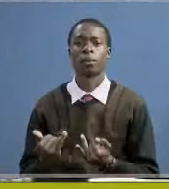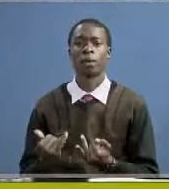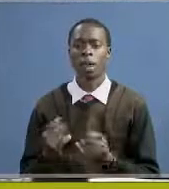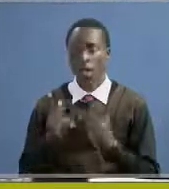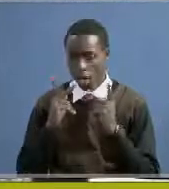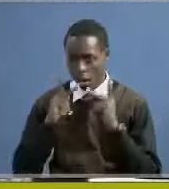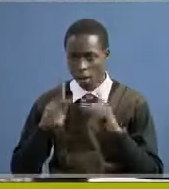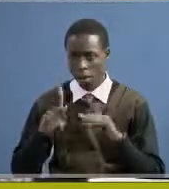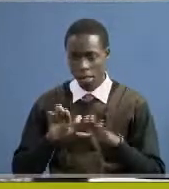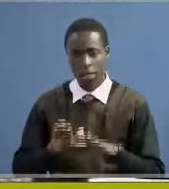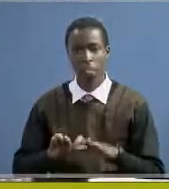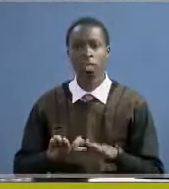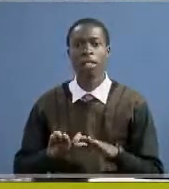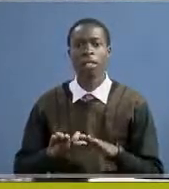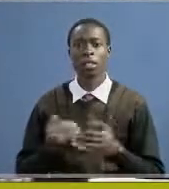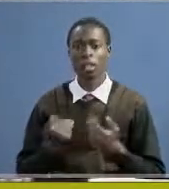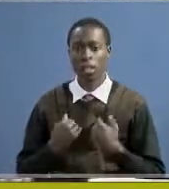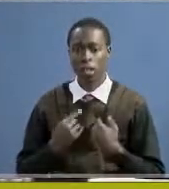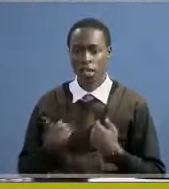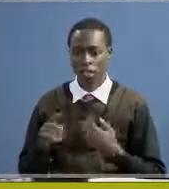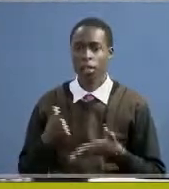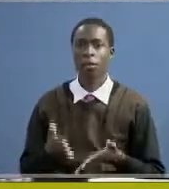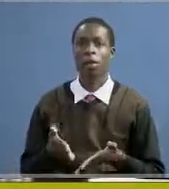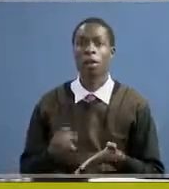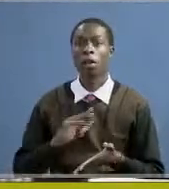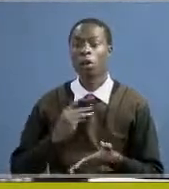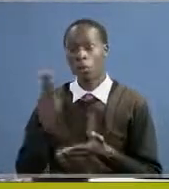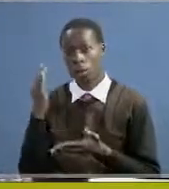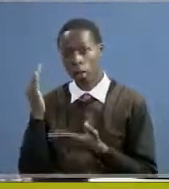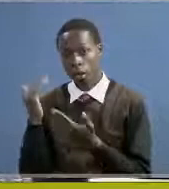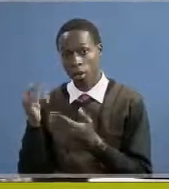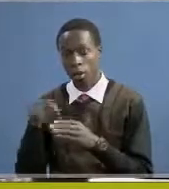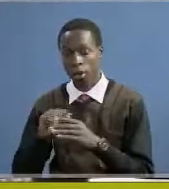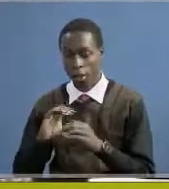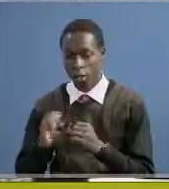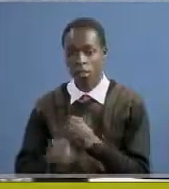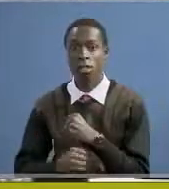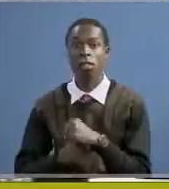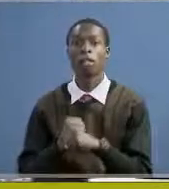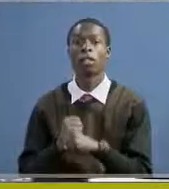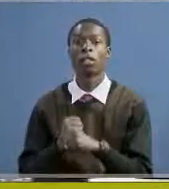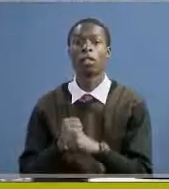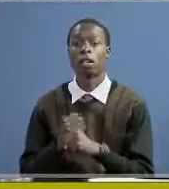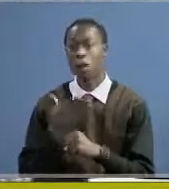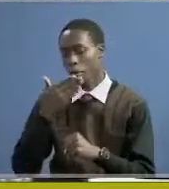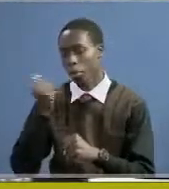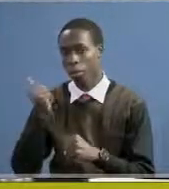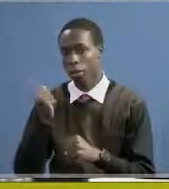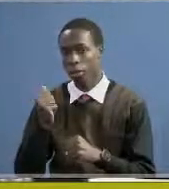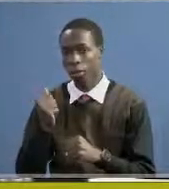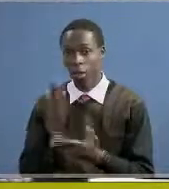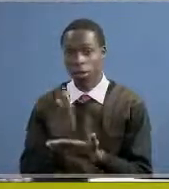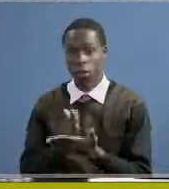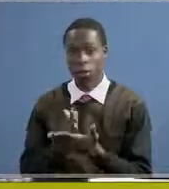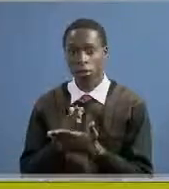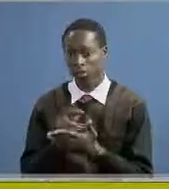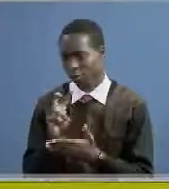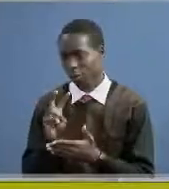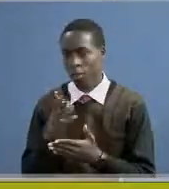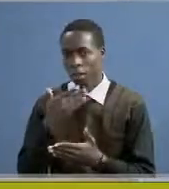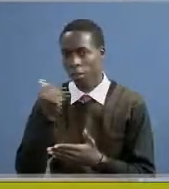peace and quiet has come back and we hope that this year it will be better and actually it is looking